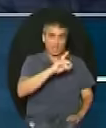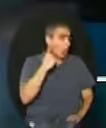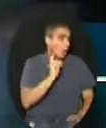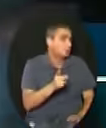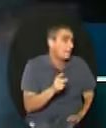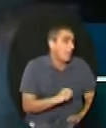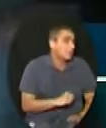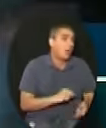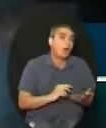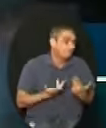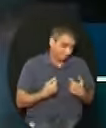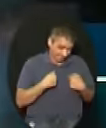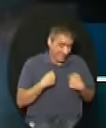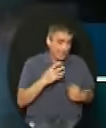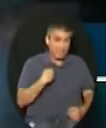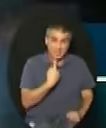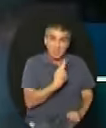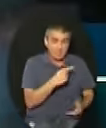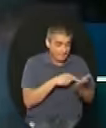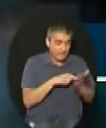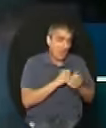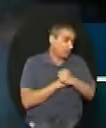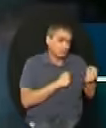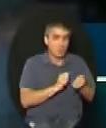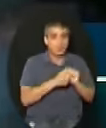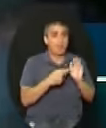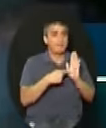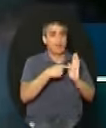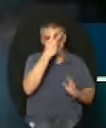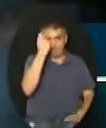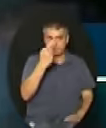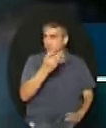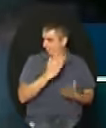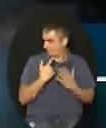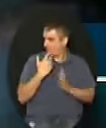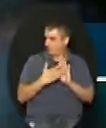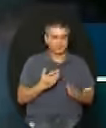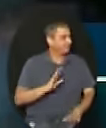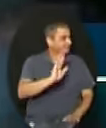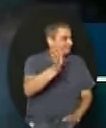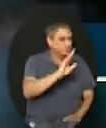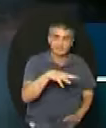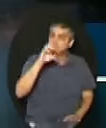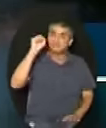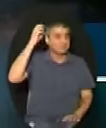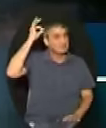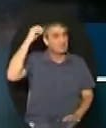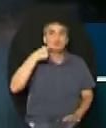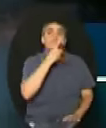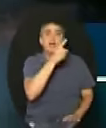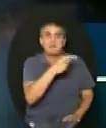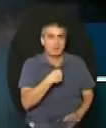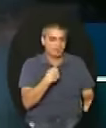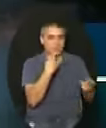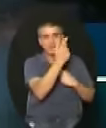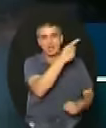לא כי שמעת. אם אני הייתי מעז להגיד שזה בגלל השמאלנים או בגלל הערבים... אמרת, אבל אתה אמרת. אמרת. לא, חברים, סתיו שפיר אמרה את זה. אני